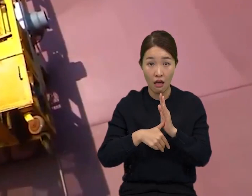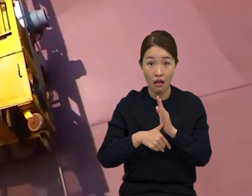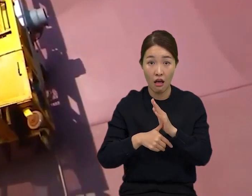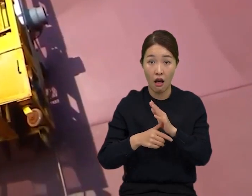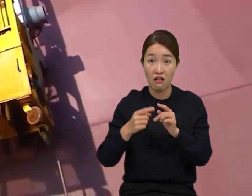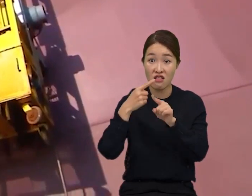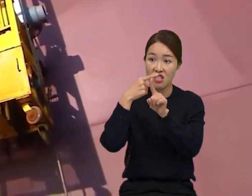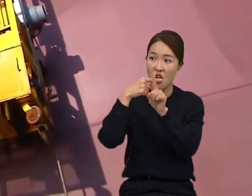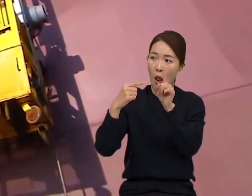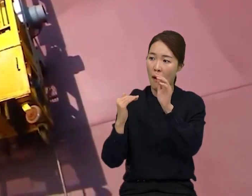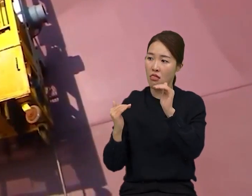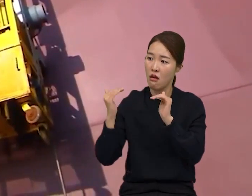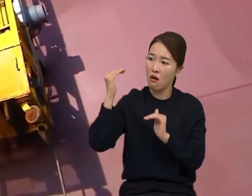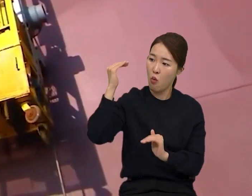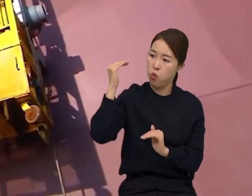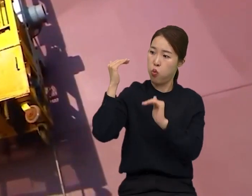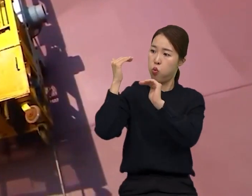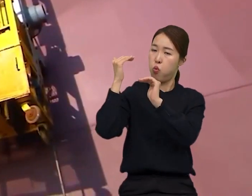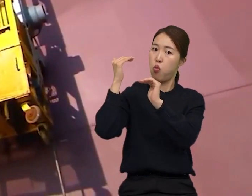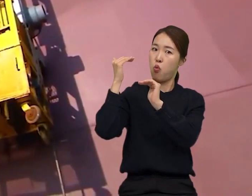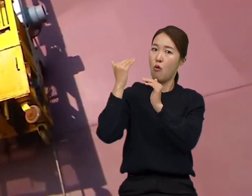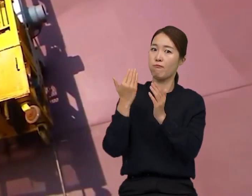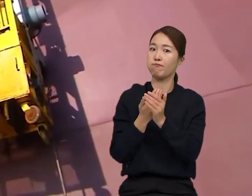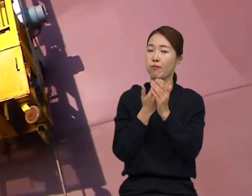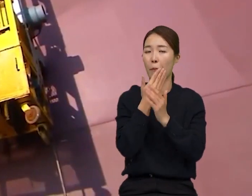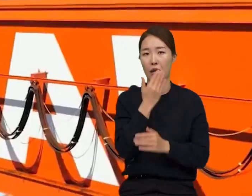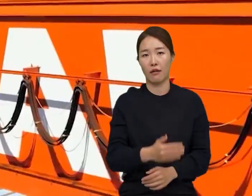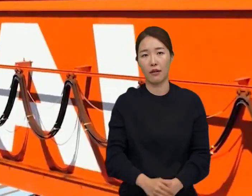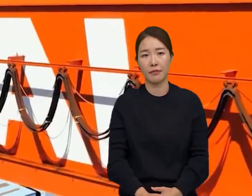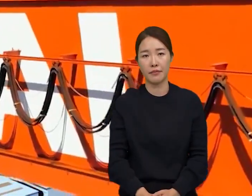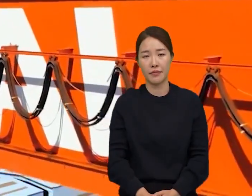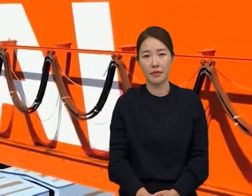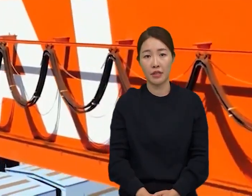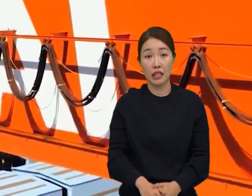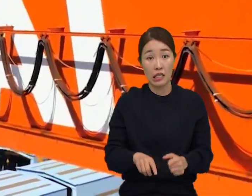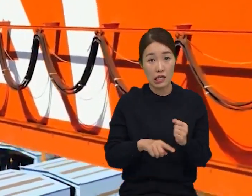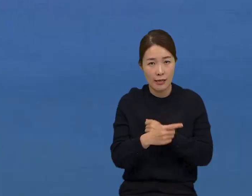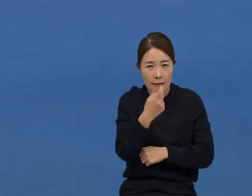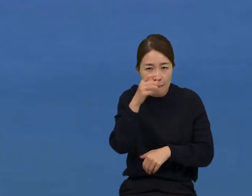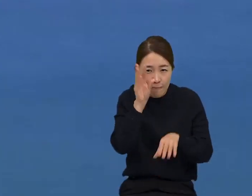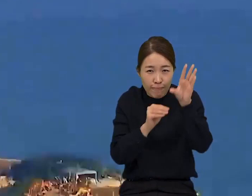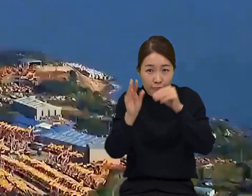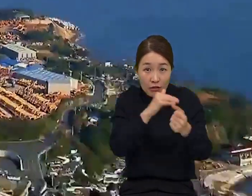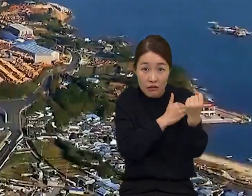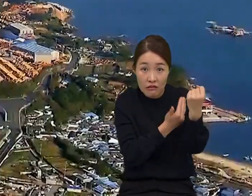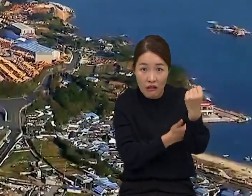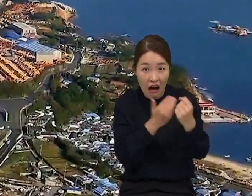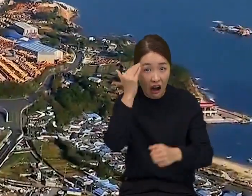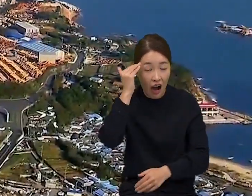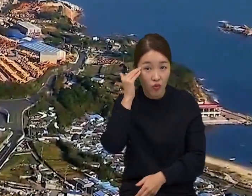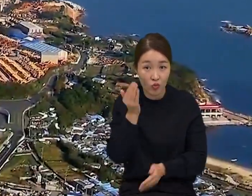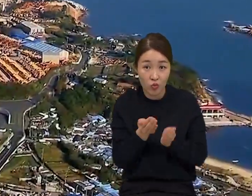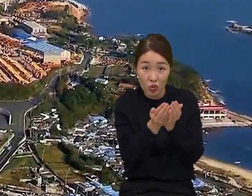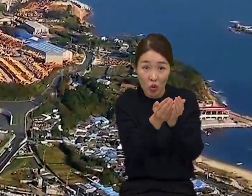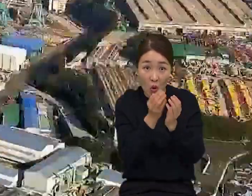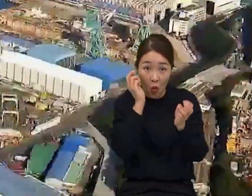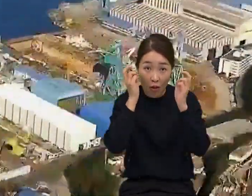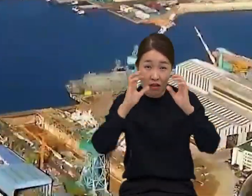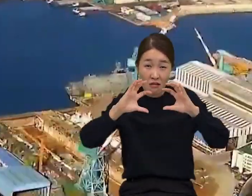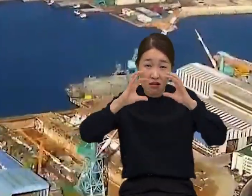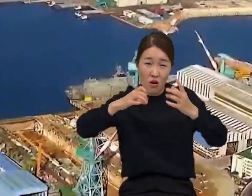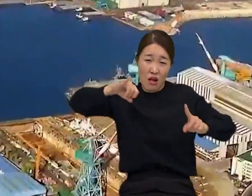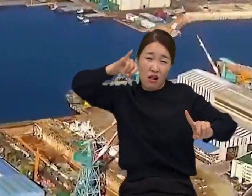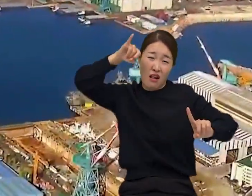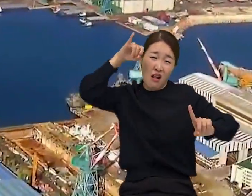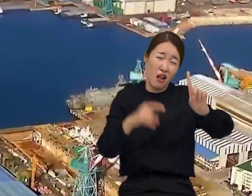1984년엔 그 절반으로 격차를 좁힐 수 있게 되었다. 이 학습 능력이야말로 한국 조선공업을